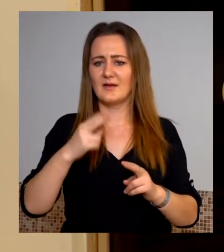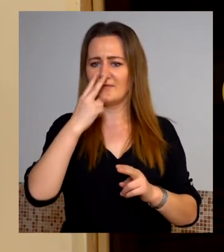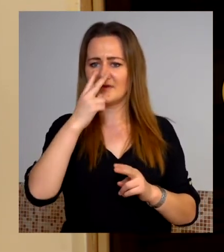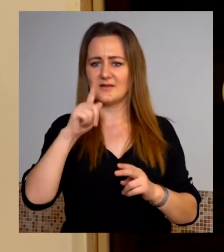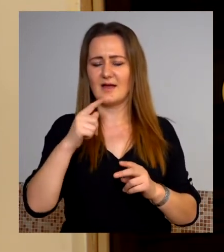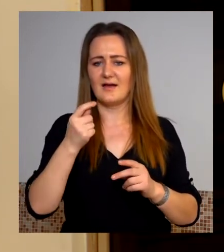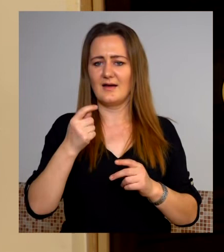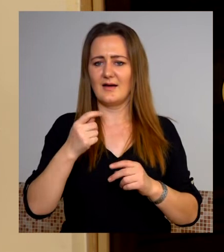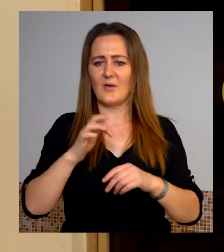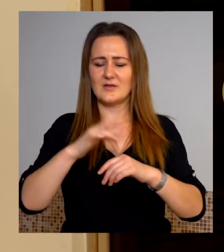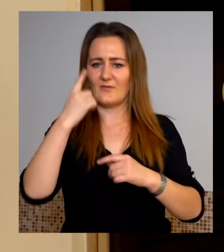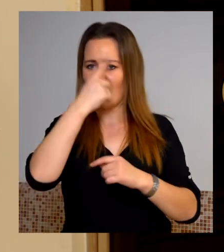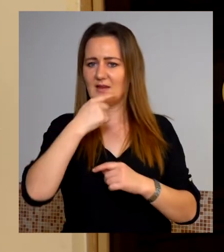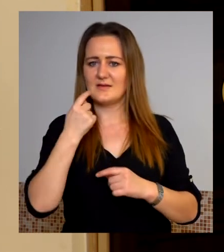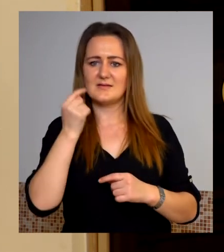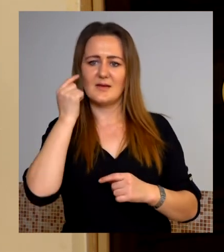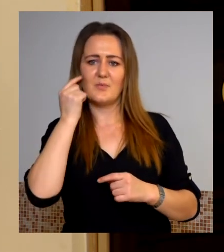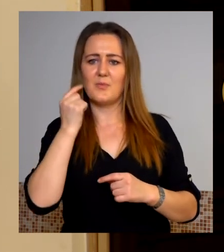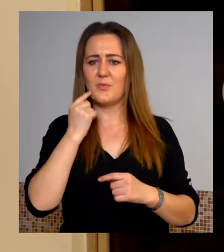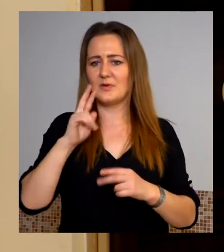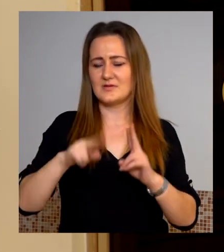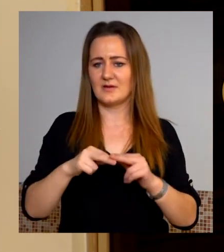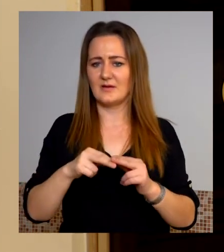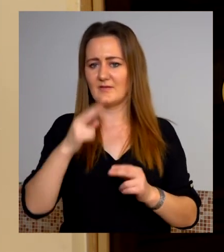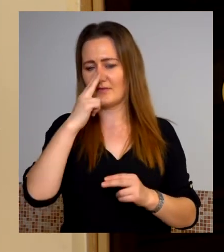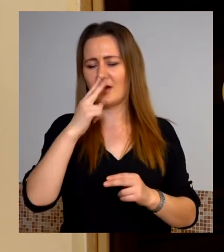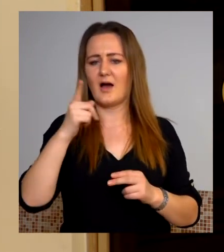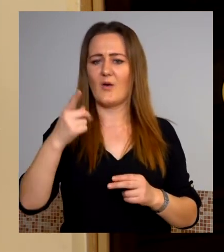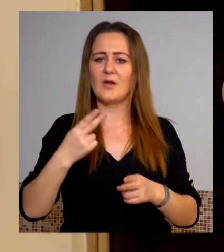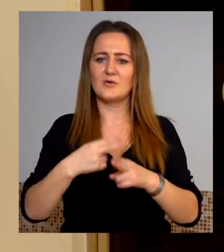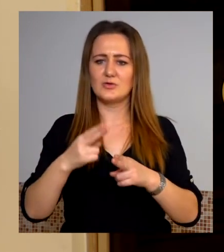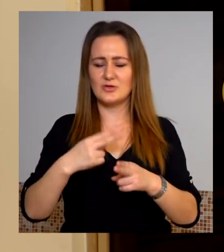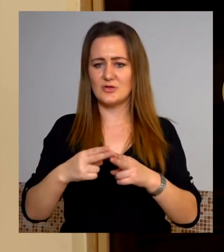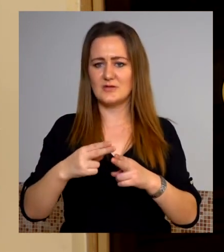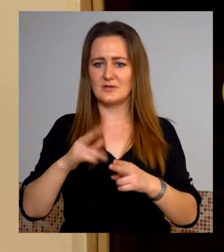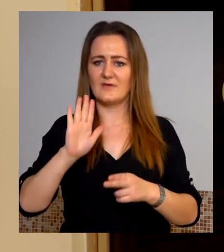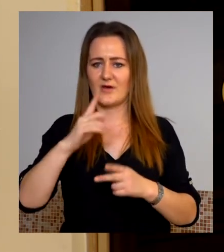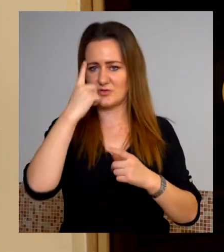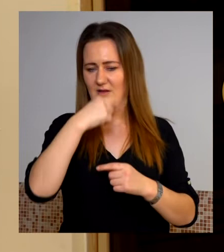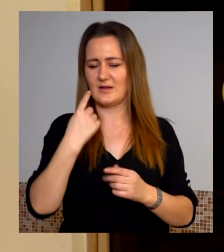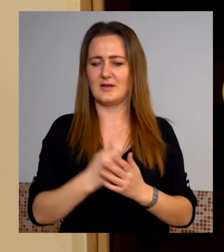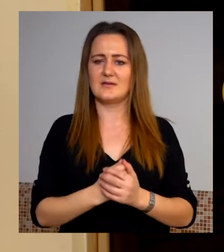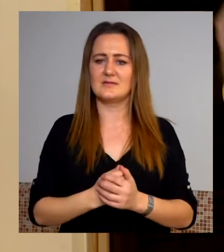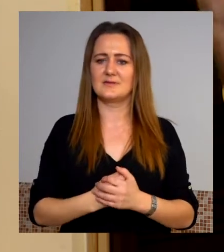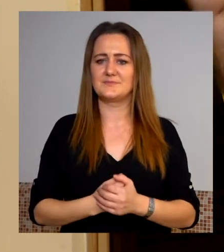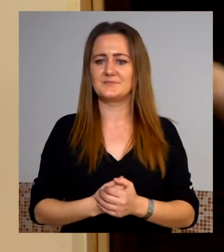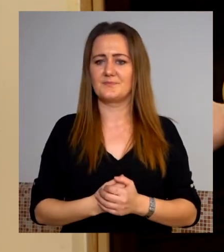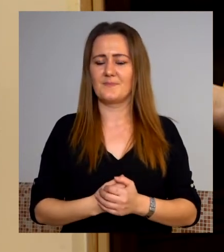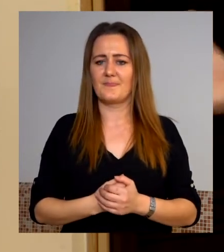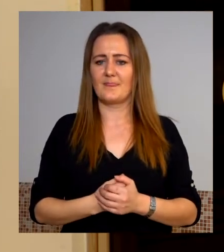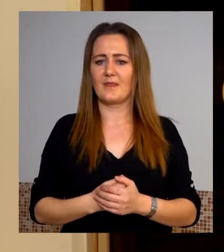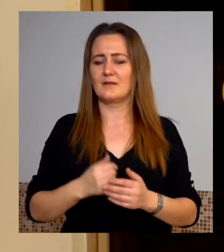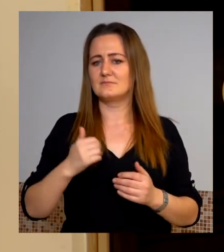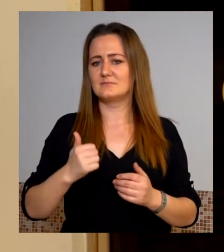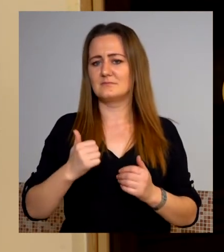bubuljica, ali generalno gledano vam čisti kožu i upravo pomaže protiv problema sa aknama. Definitivno